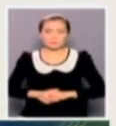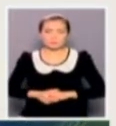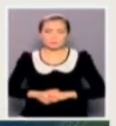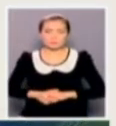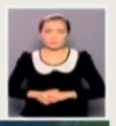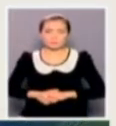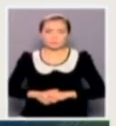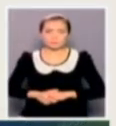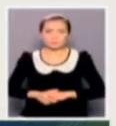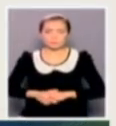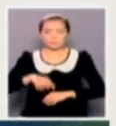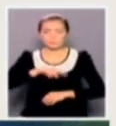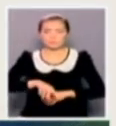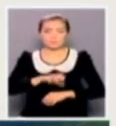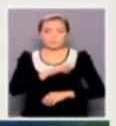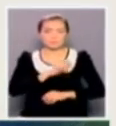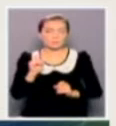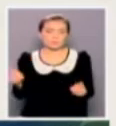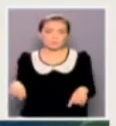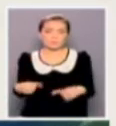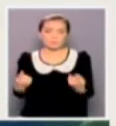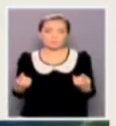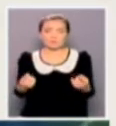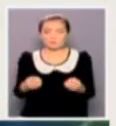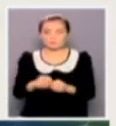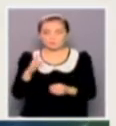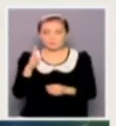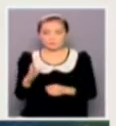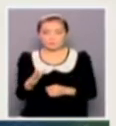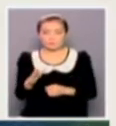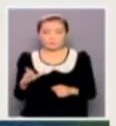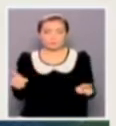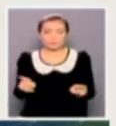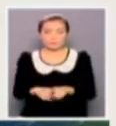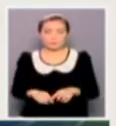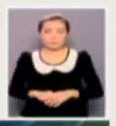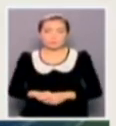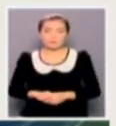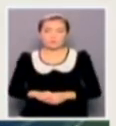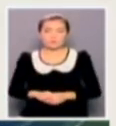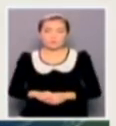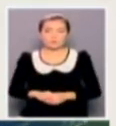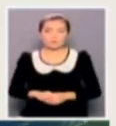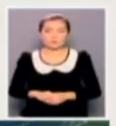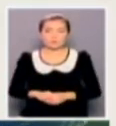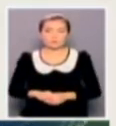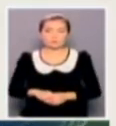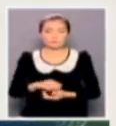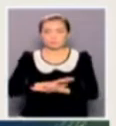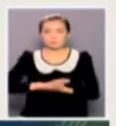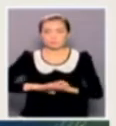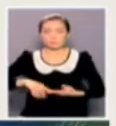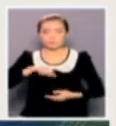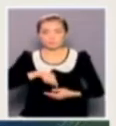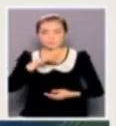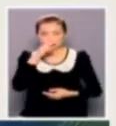рухани ішкі байлығын байытатын ол сөзсіз әрине, бірақ бір адамның жанын тазартатын құдіретті